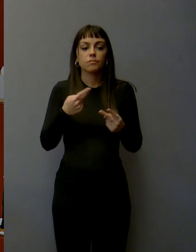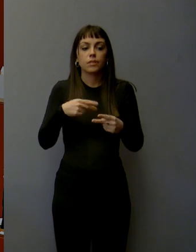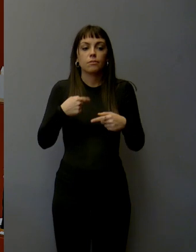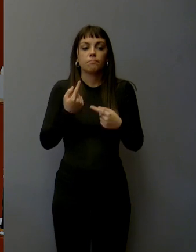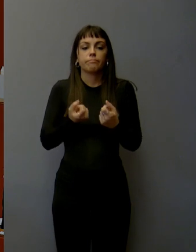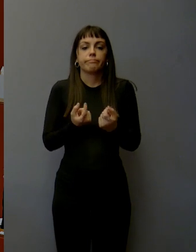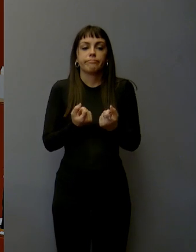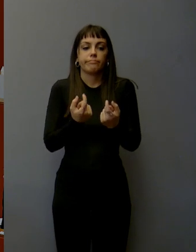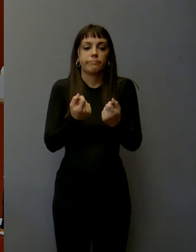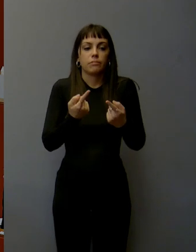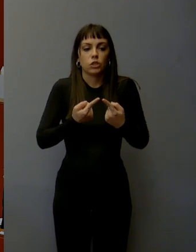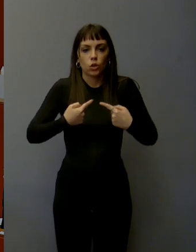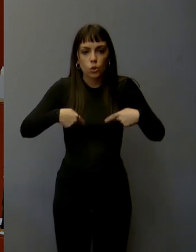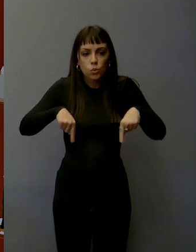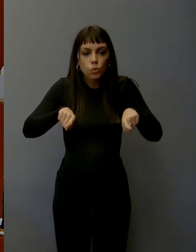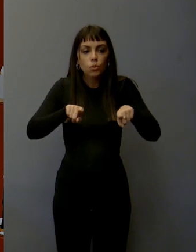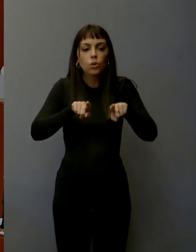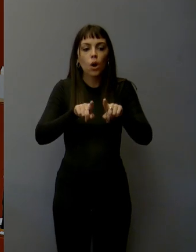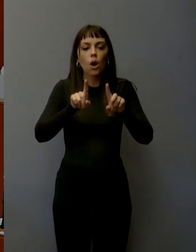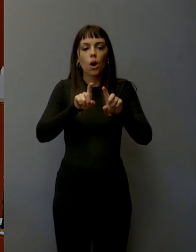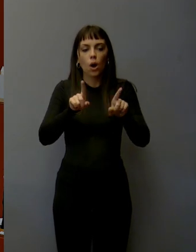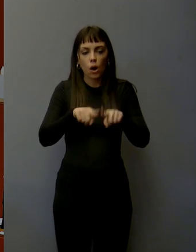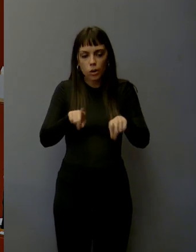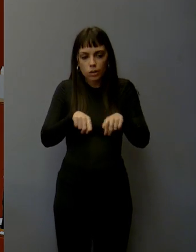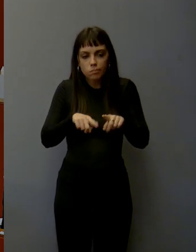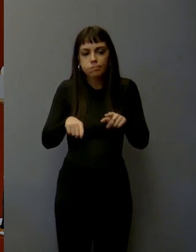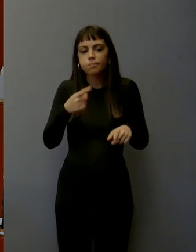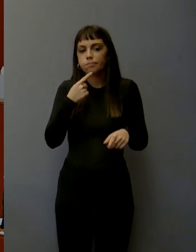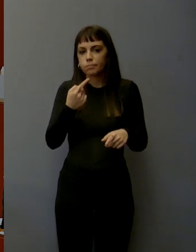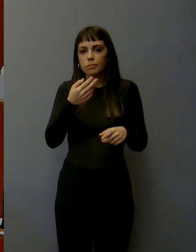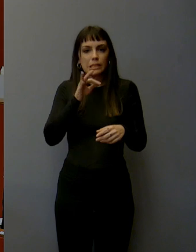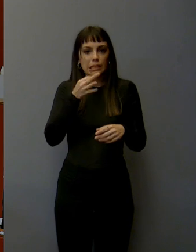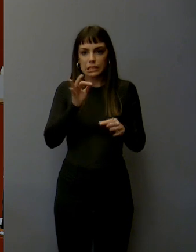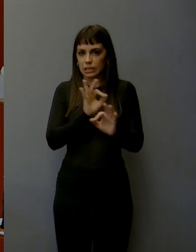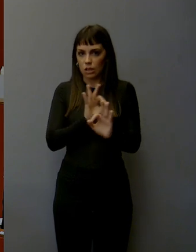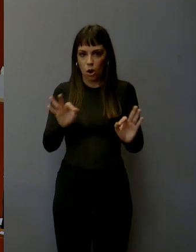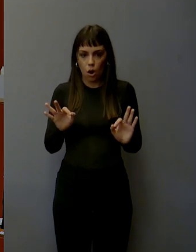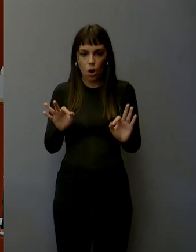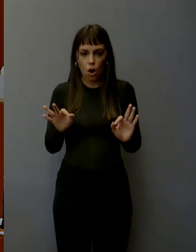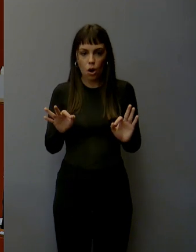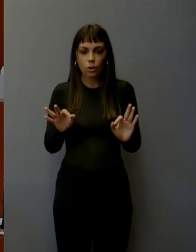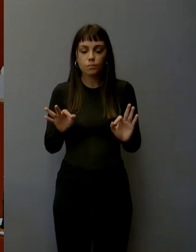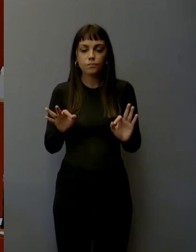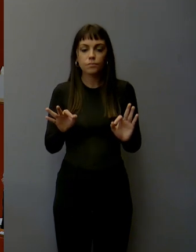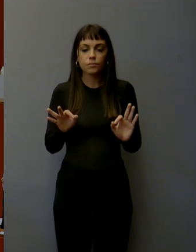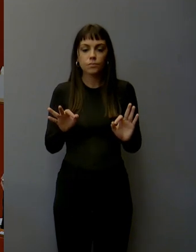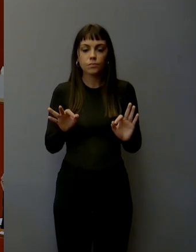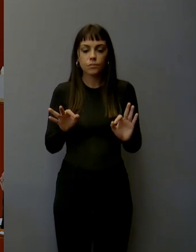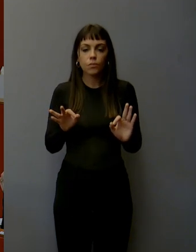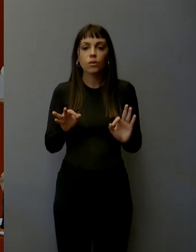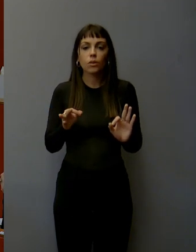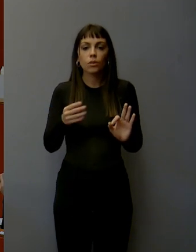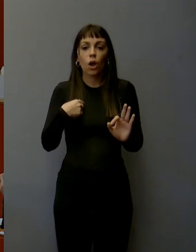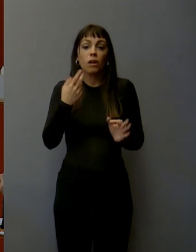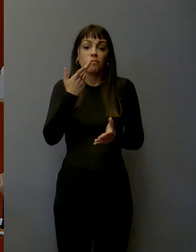di consigli monotematici o meno non siamo riusciti a discuterla Intanto prevediamo come Liguria al centro per vedere un adeguato stanziamento proprio